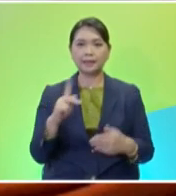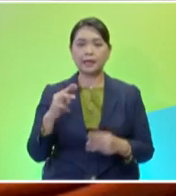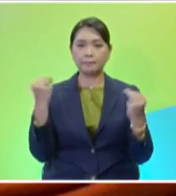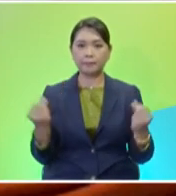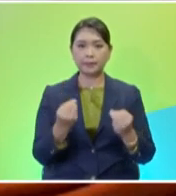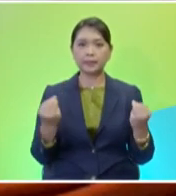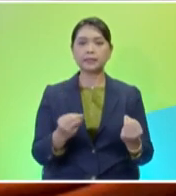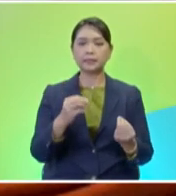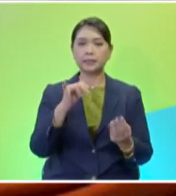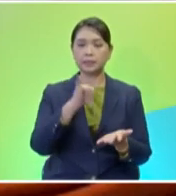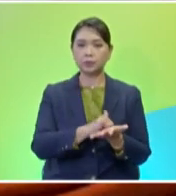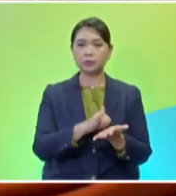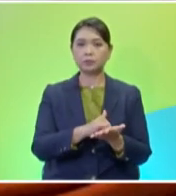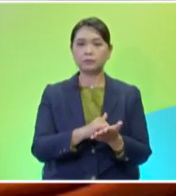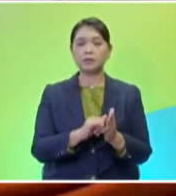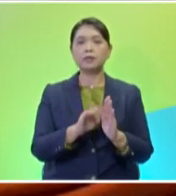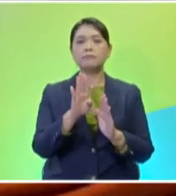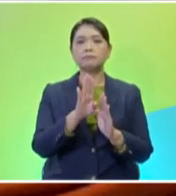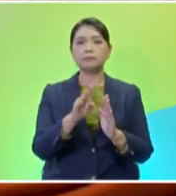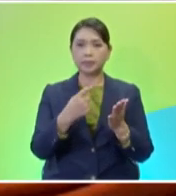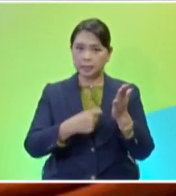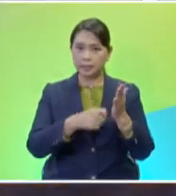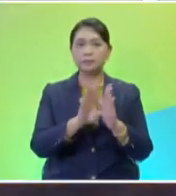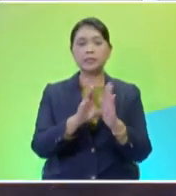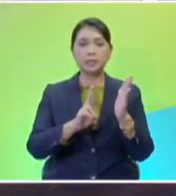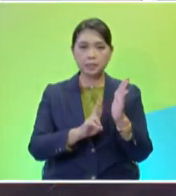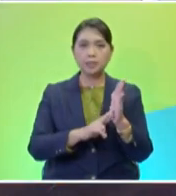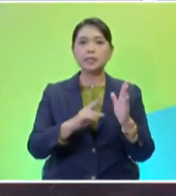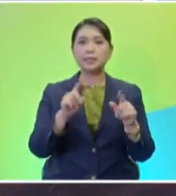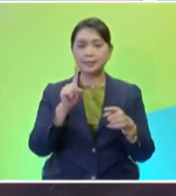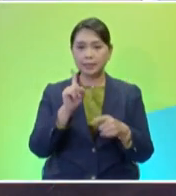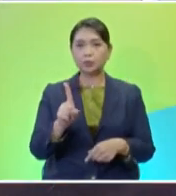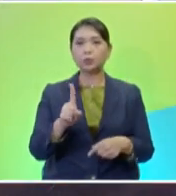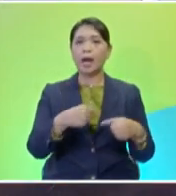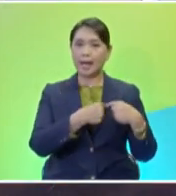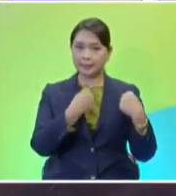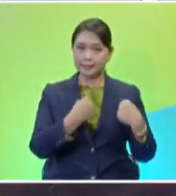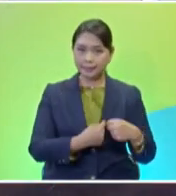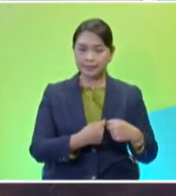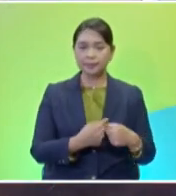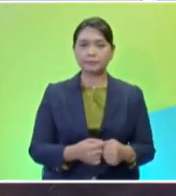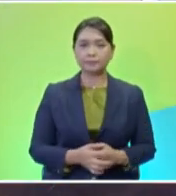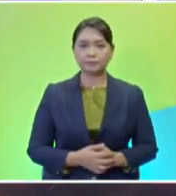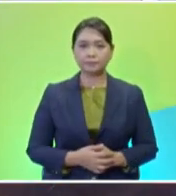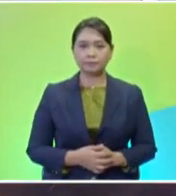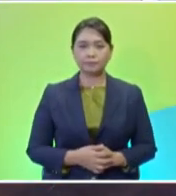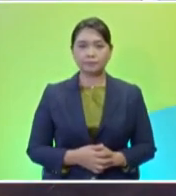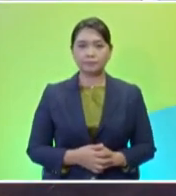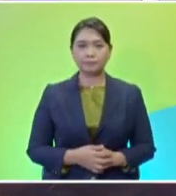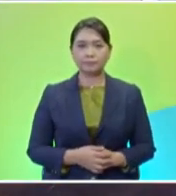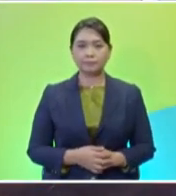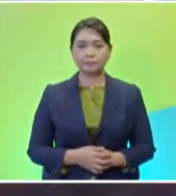najis tersebut bersatu hati bersatu hati kita ada tiga jawabannya untuk ayat-ayat yang